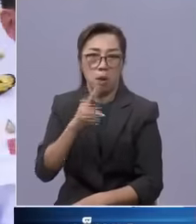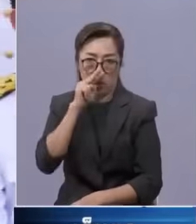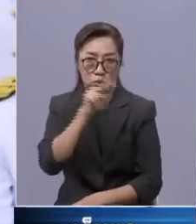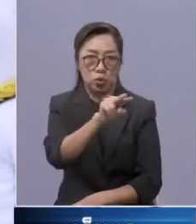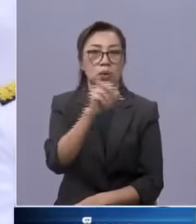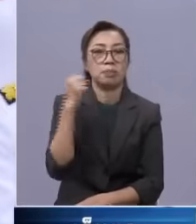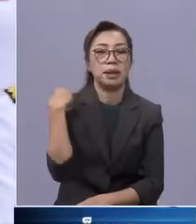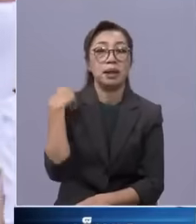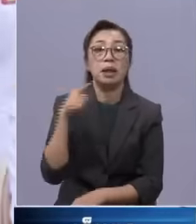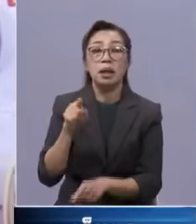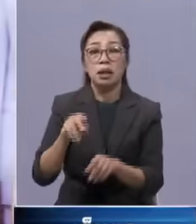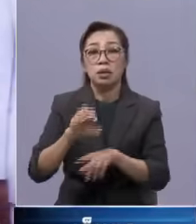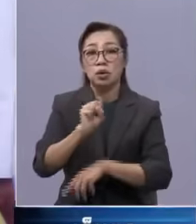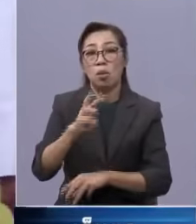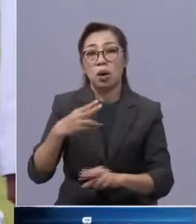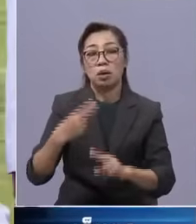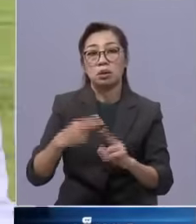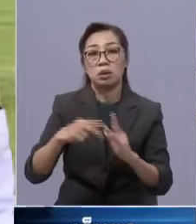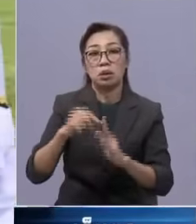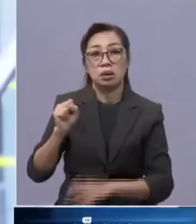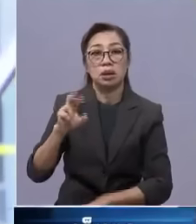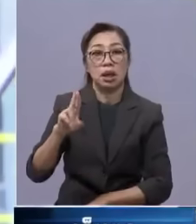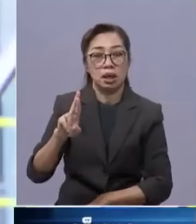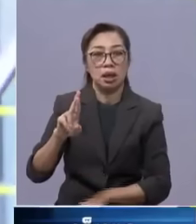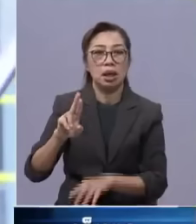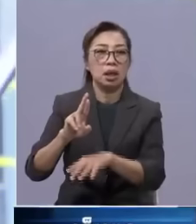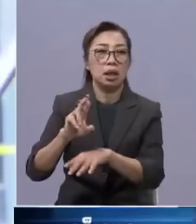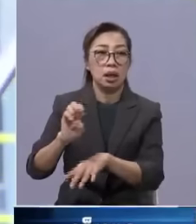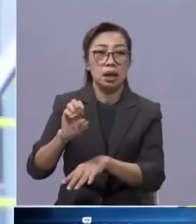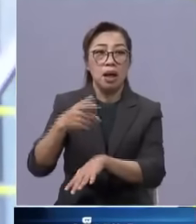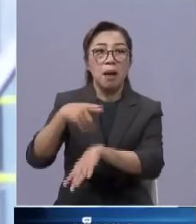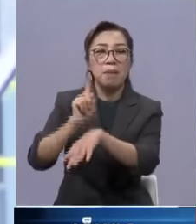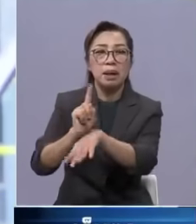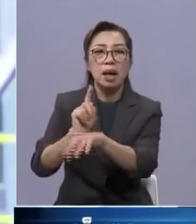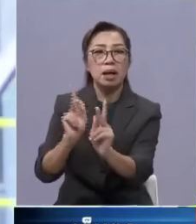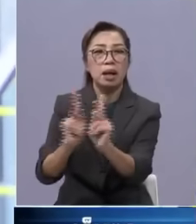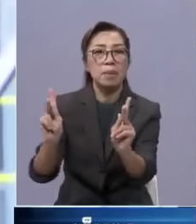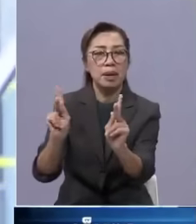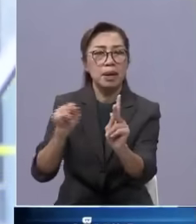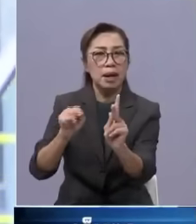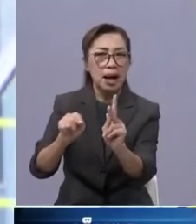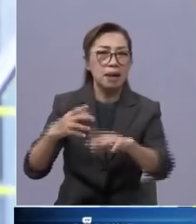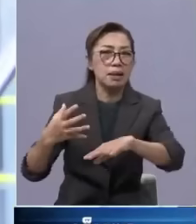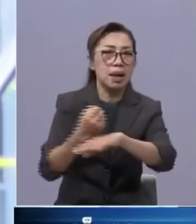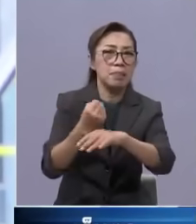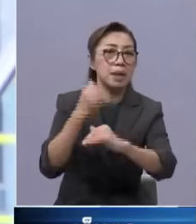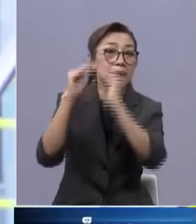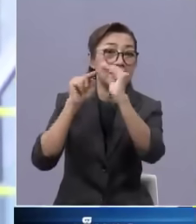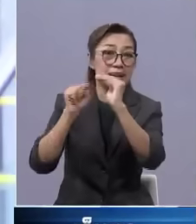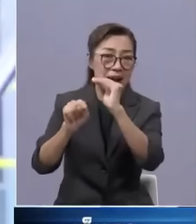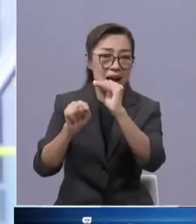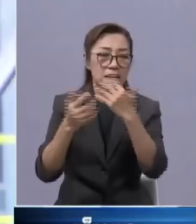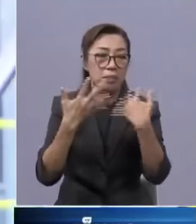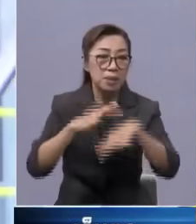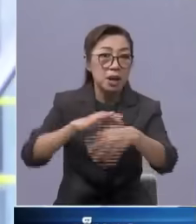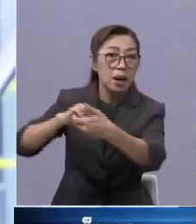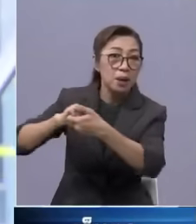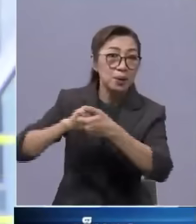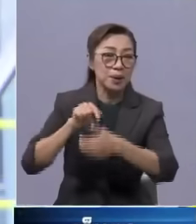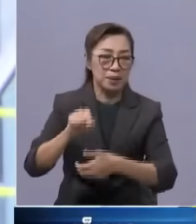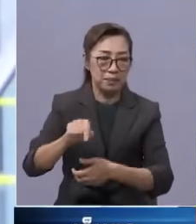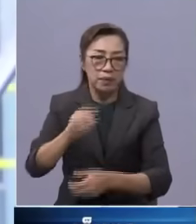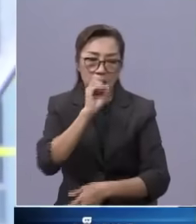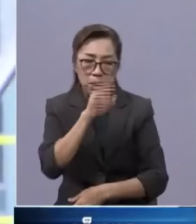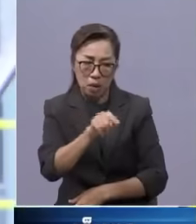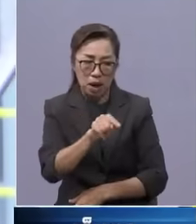สุวรรณพันธ์นนท์ประธานกรรมาธิการการพัฒนาการเมืองและการมีส่วนร่วมของประชาชนก็บอกแบบนี้นะครับมีการนำร่อง